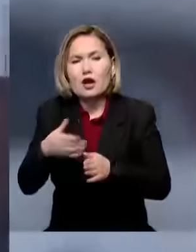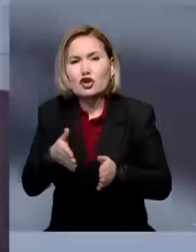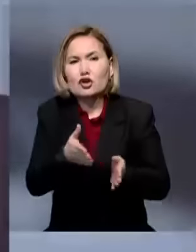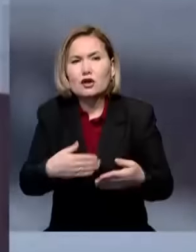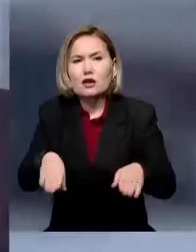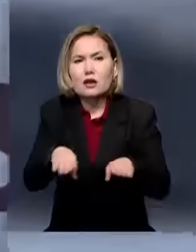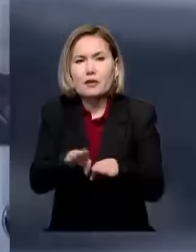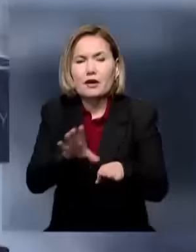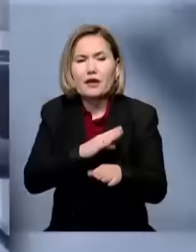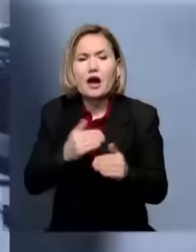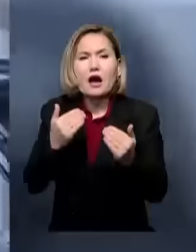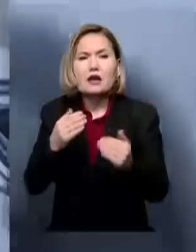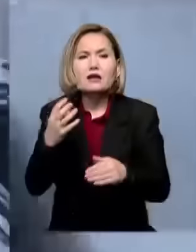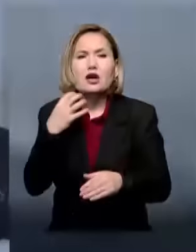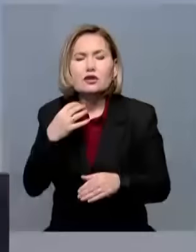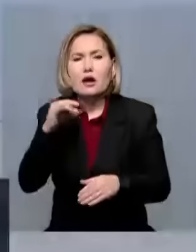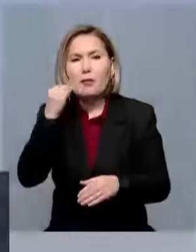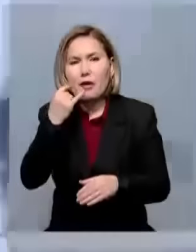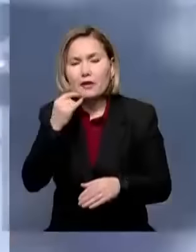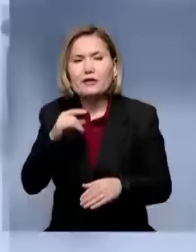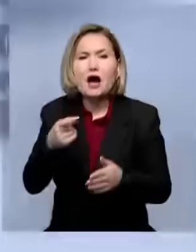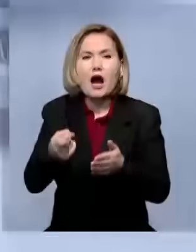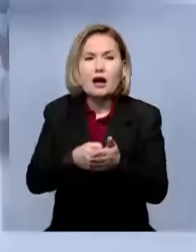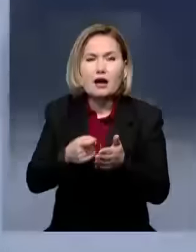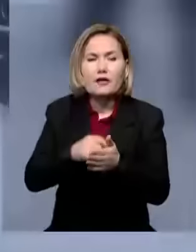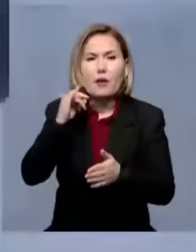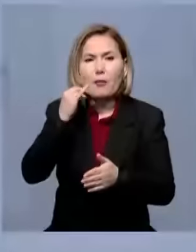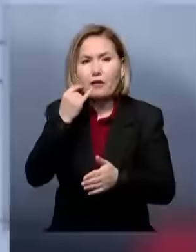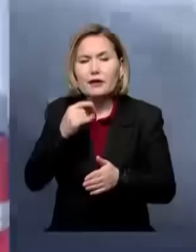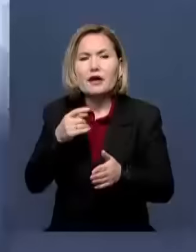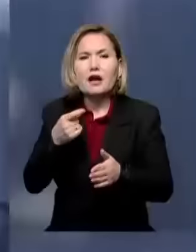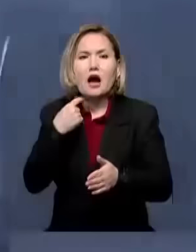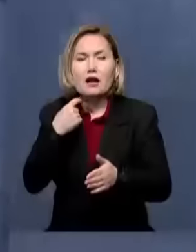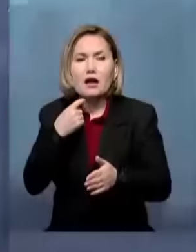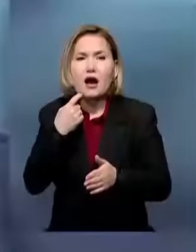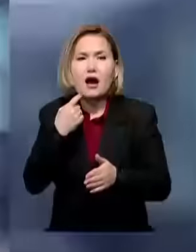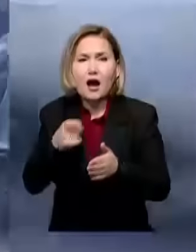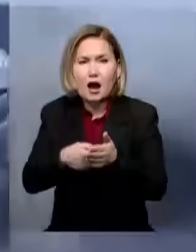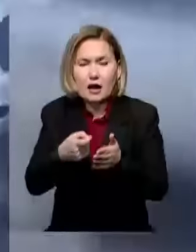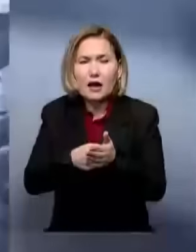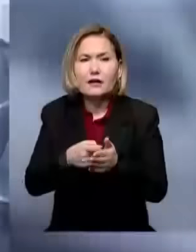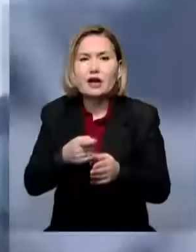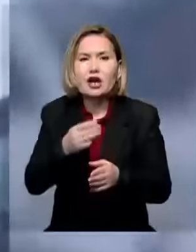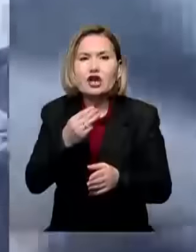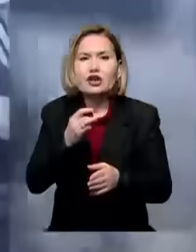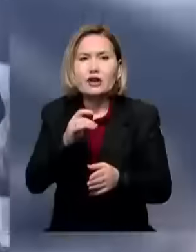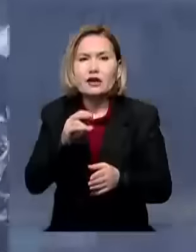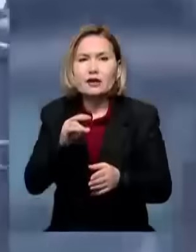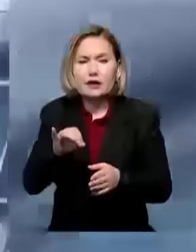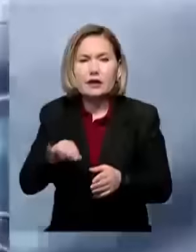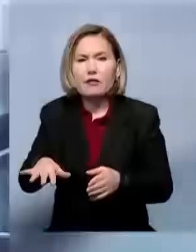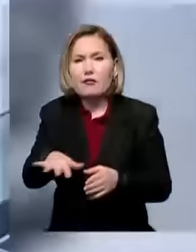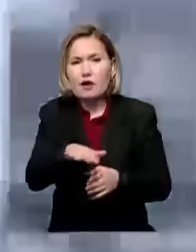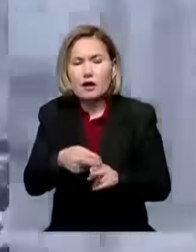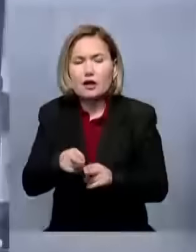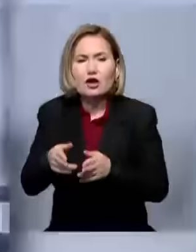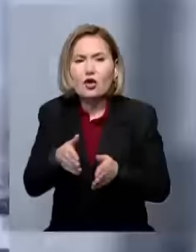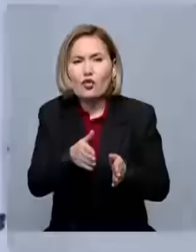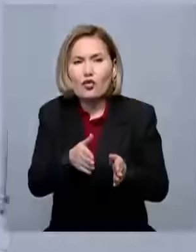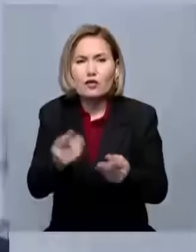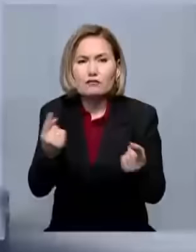жолдар жабылды. Атап айтсақ, Қызылорда Павлодар, Қарағанды Павлодар және Қарағанды Шідерті бағытында көлік қозғалысы